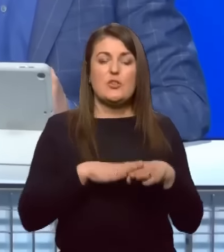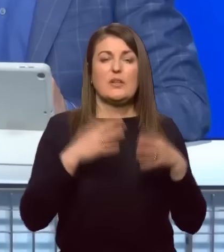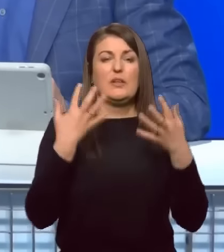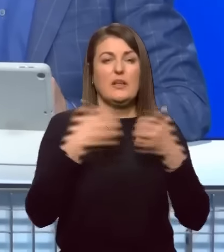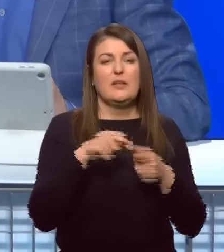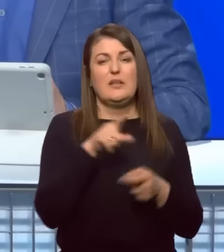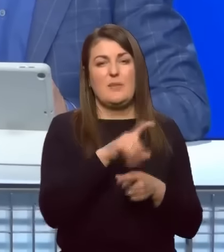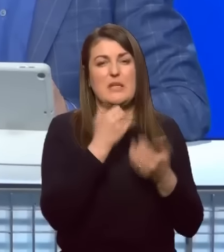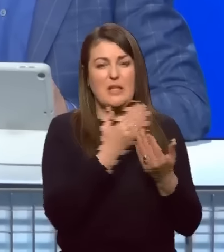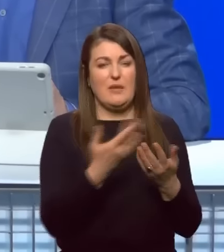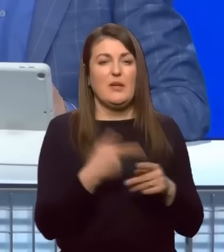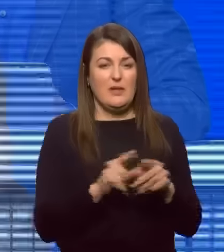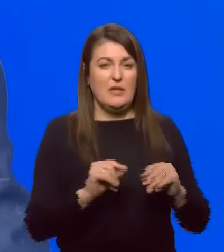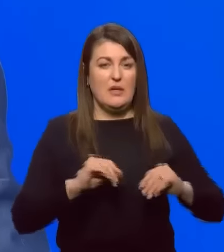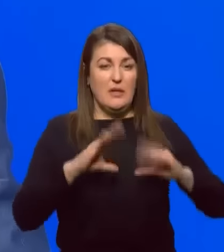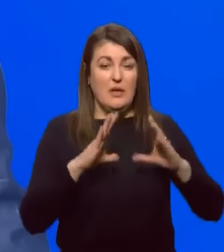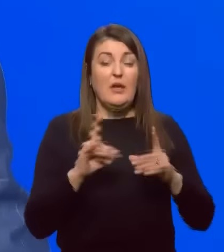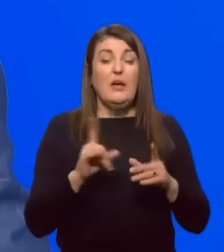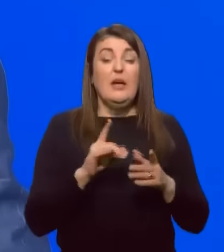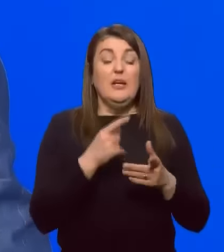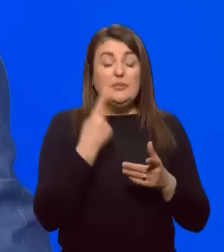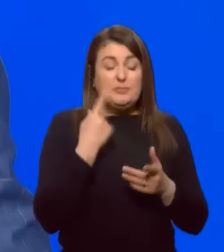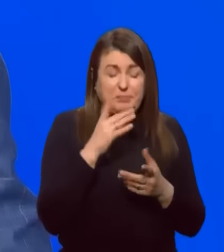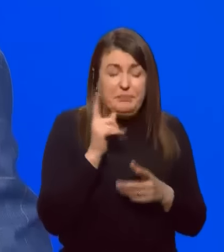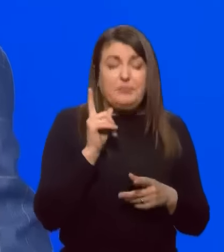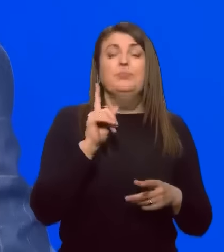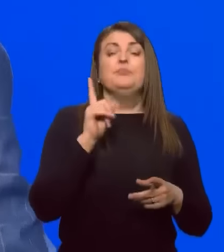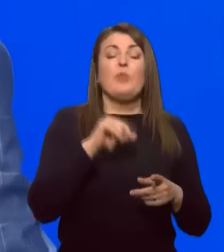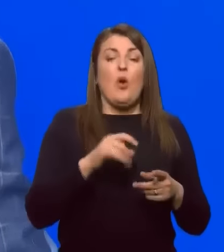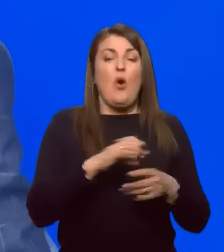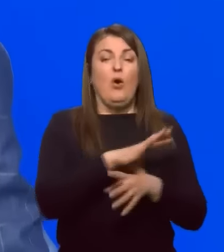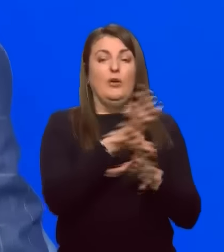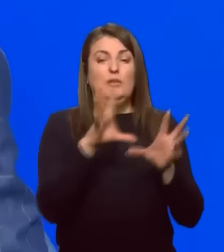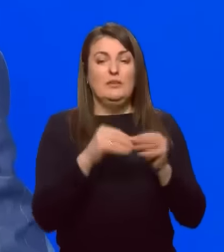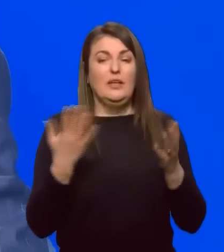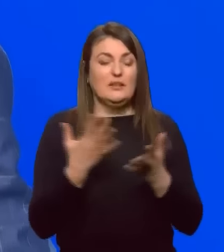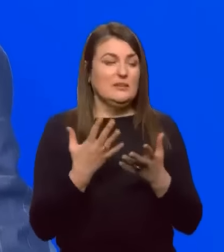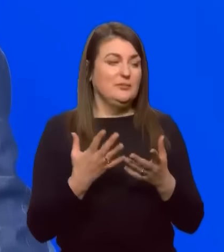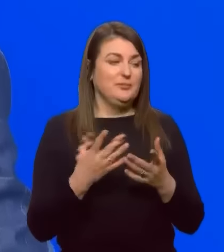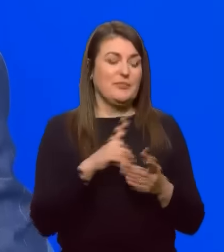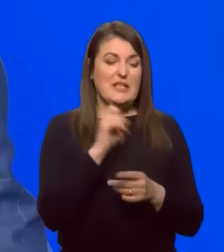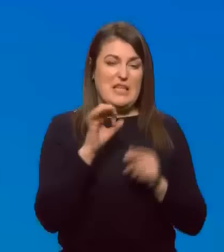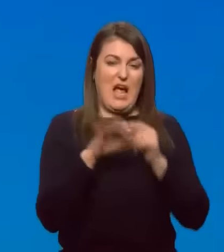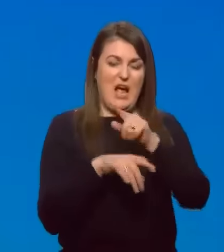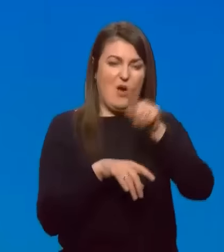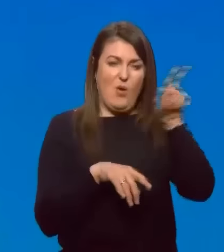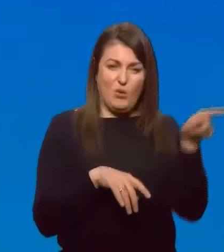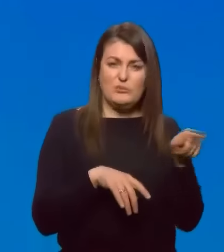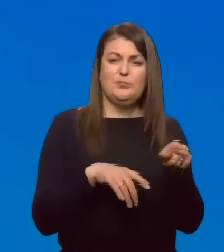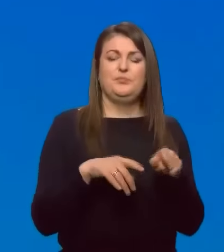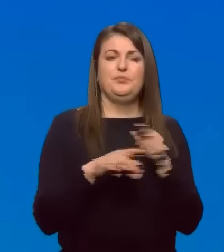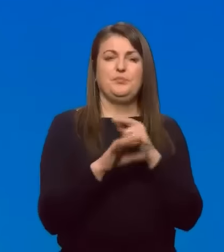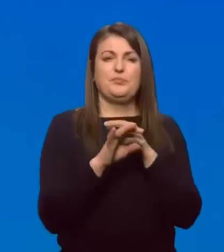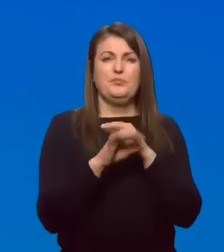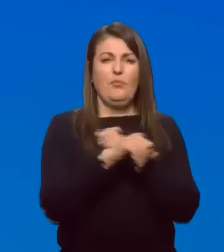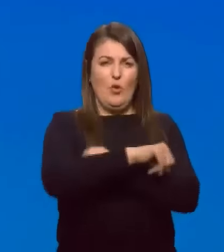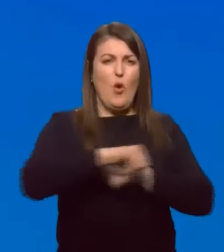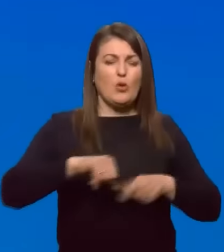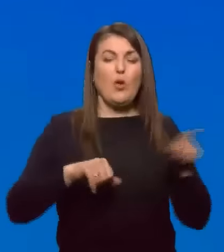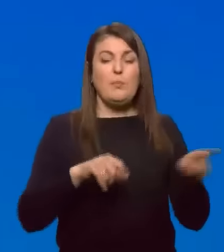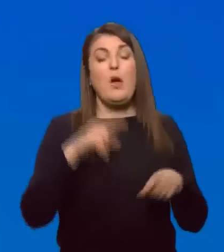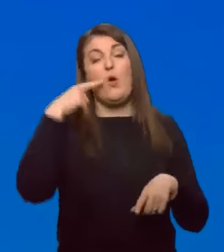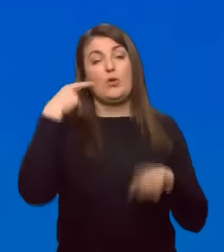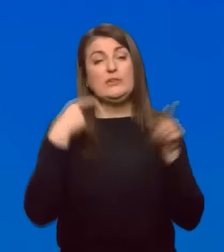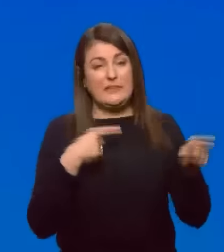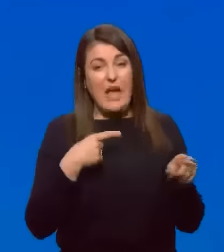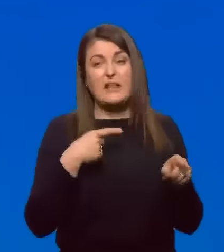там за ними, вона накопичується. Що відомо про угруповання, які за кордоном, які ще не перетнули? Так,